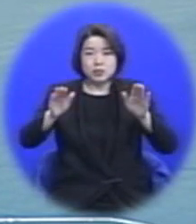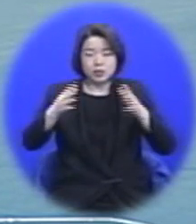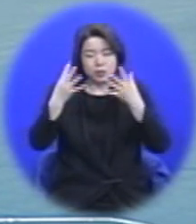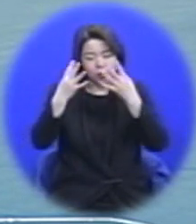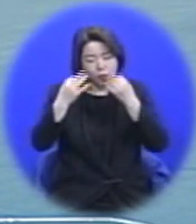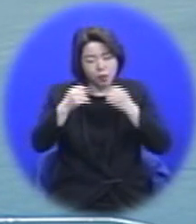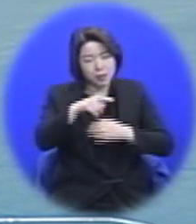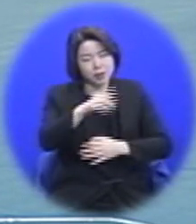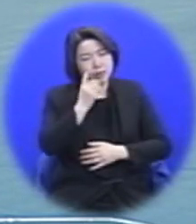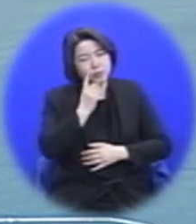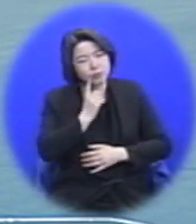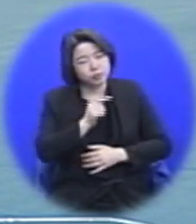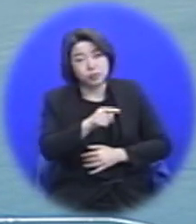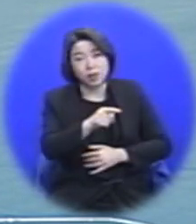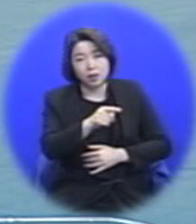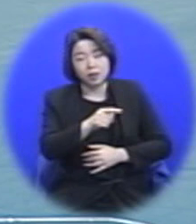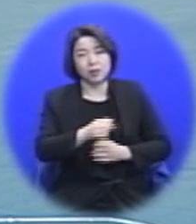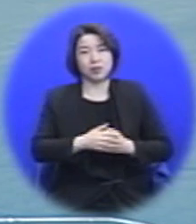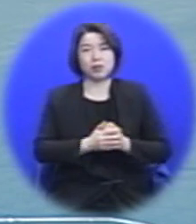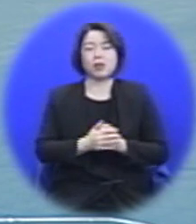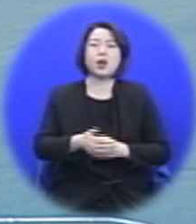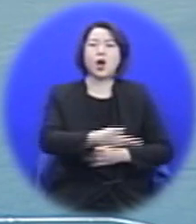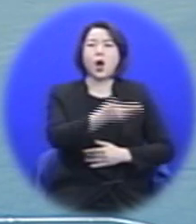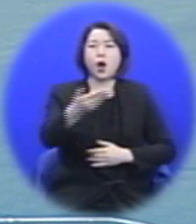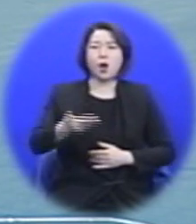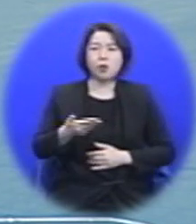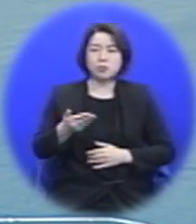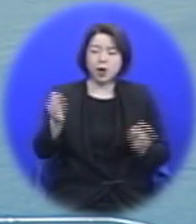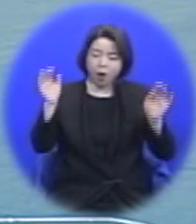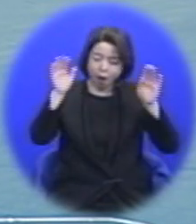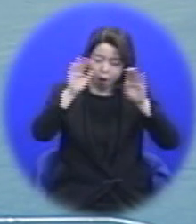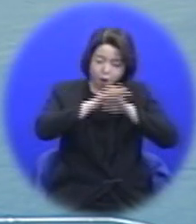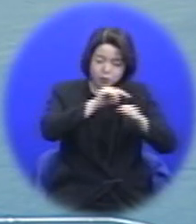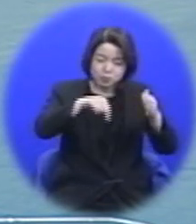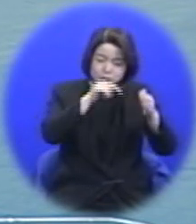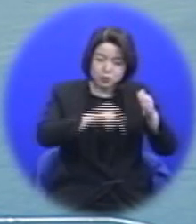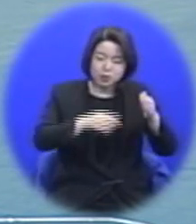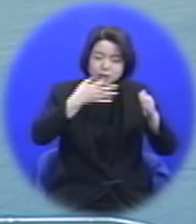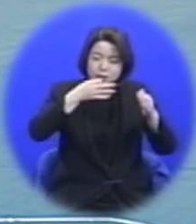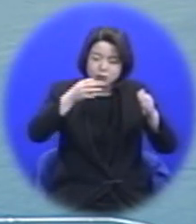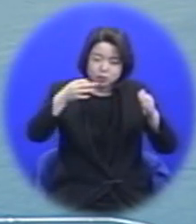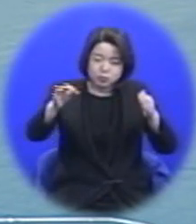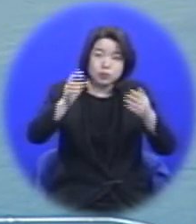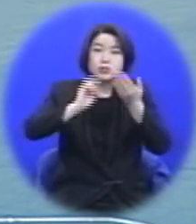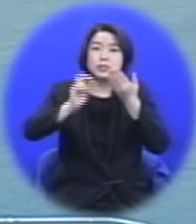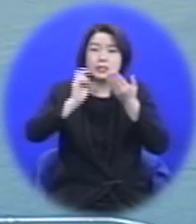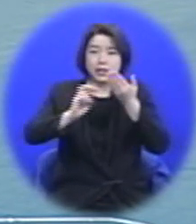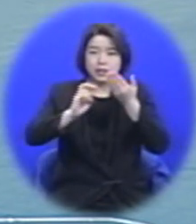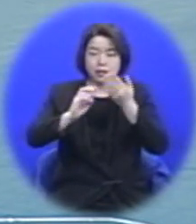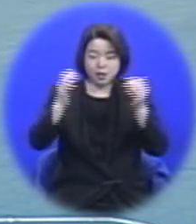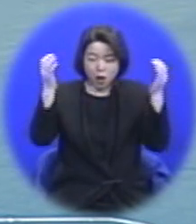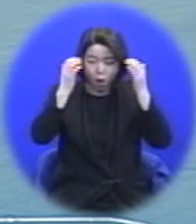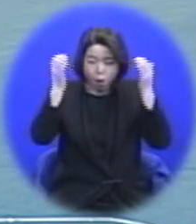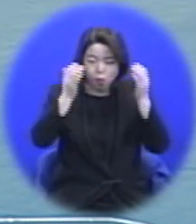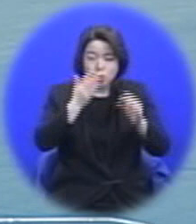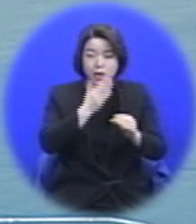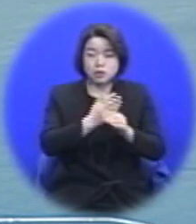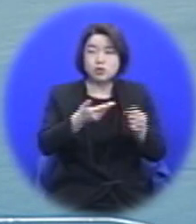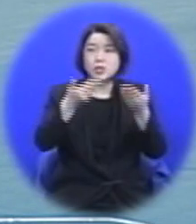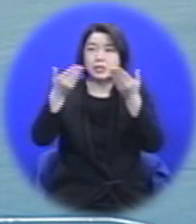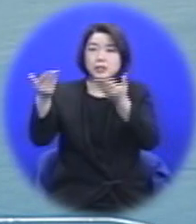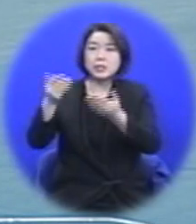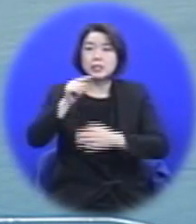부러웠겠습니까? 여러분, 이 어둠 속에서 부르는 찬양, 고난 중에 들려지는 이 노래는